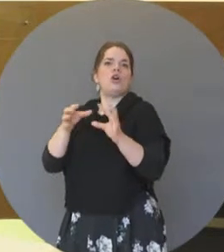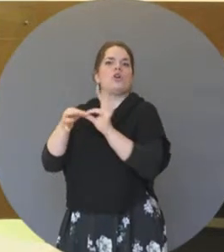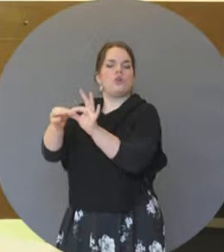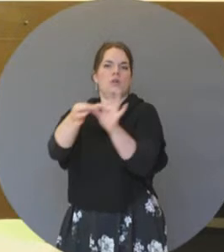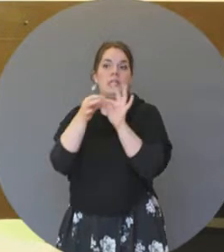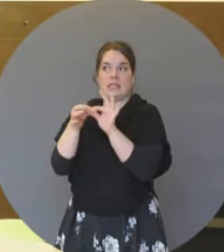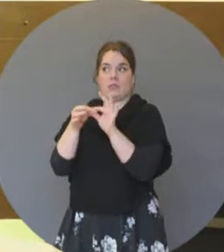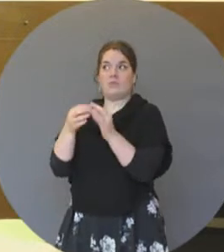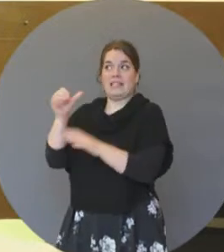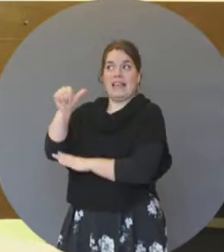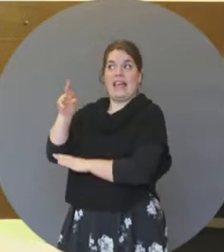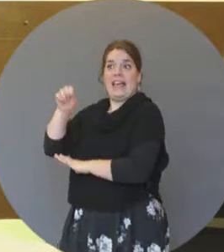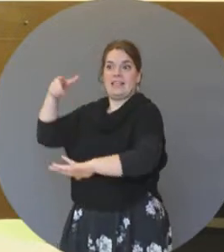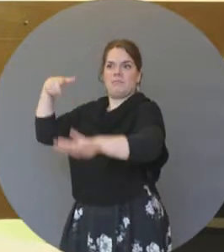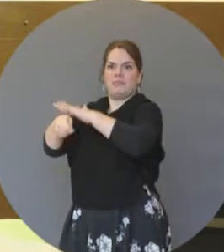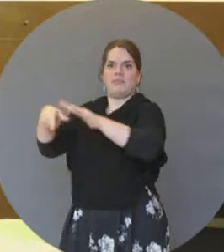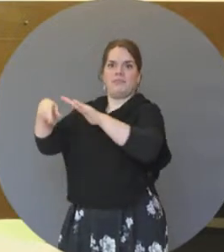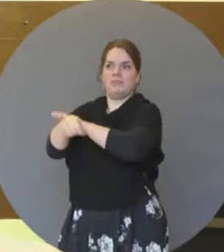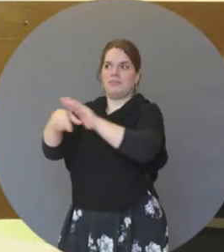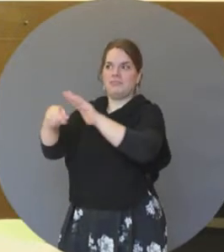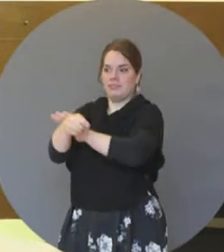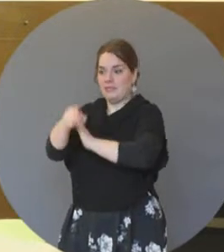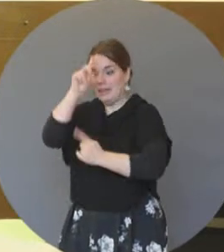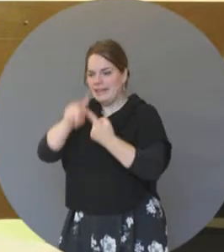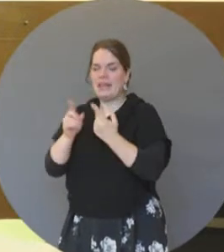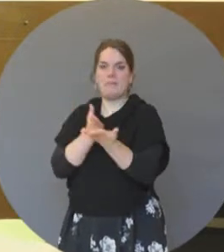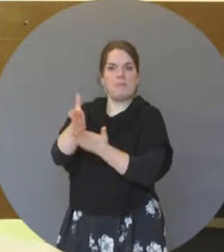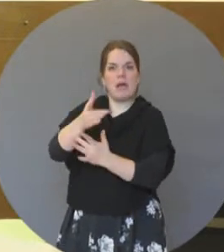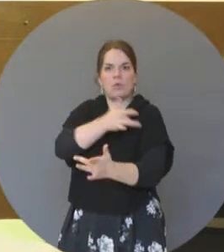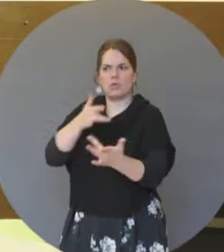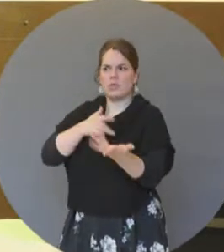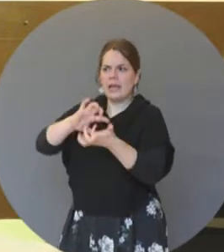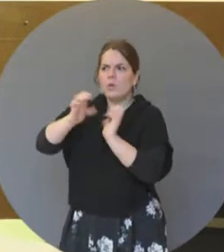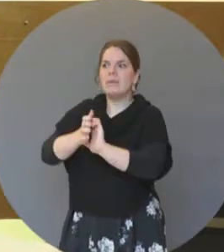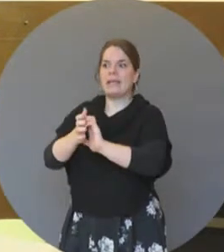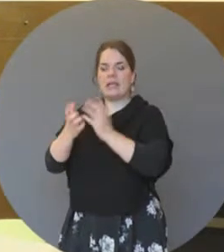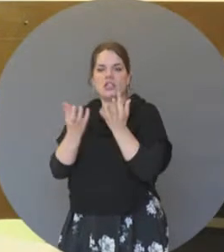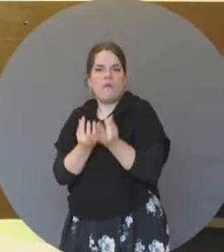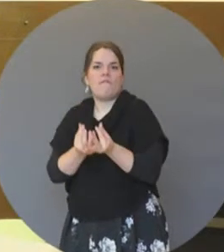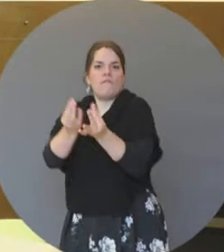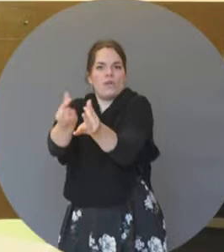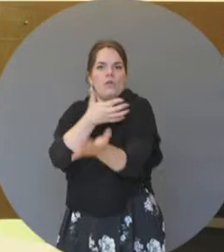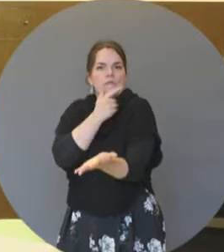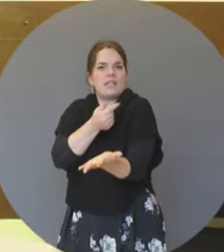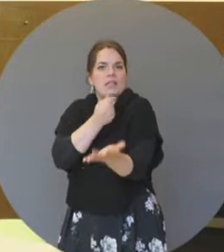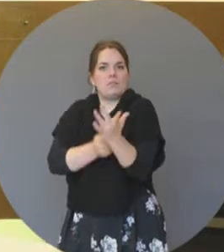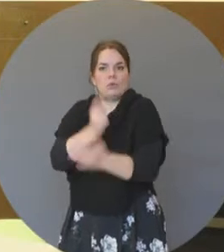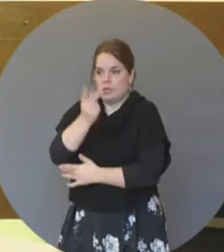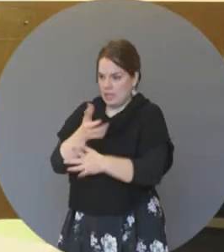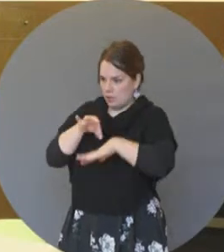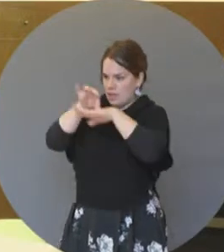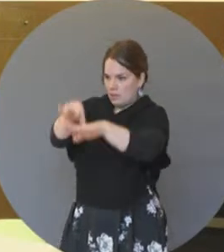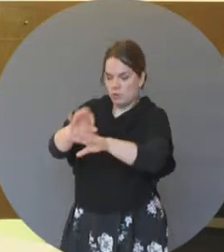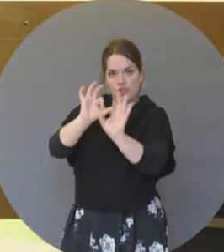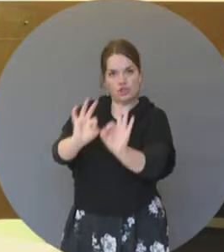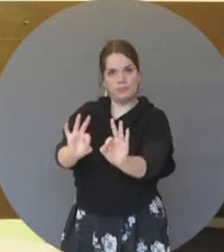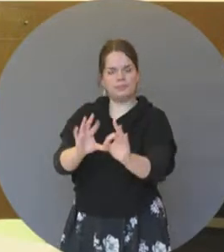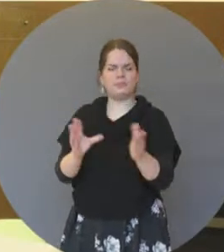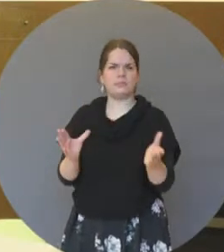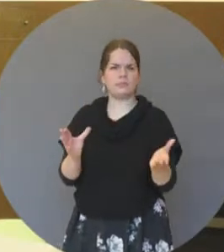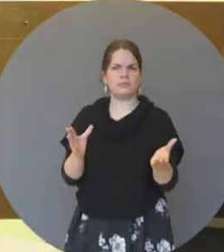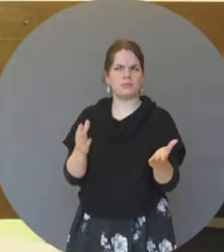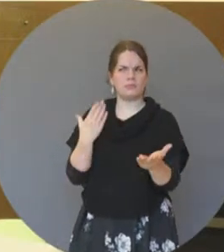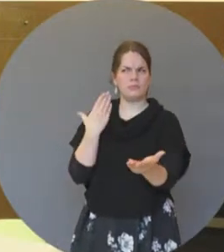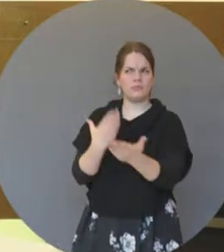l'ARS pour fluidifier les parcours de santé complexes et organiser les prises en charge car il me semble que